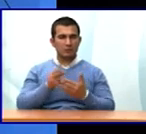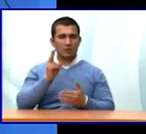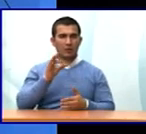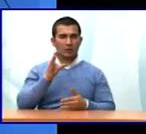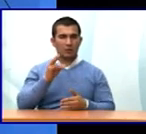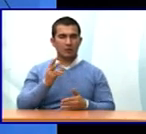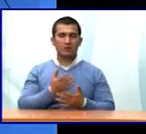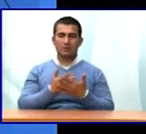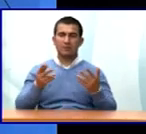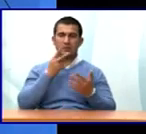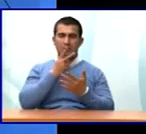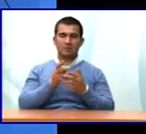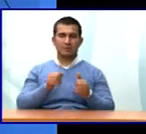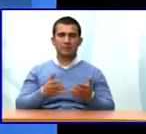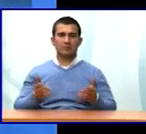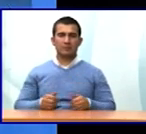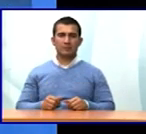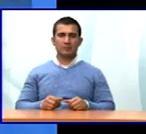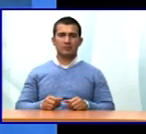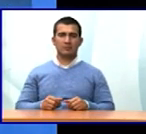yaqqol ko'rishimiz mumkin ekan.